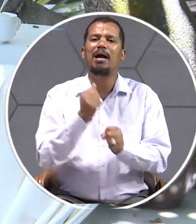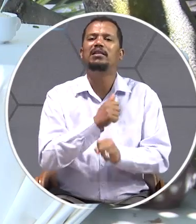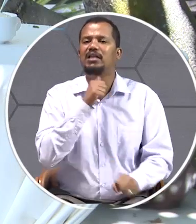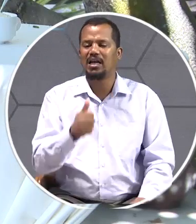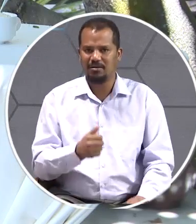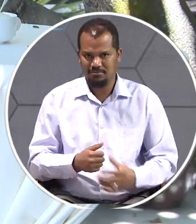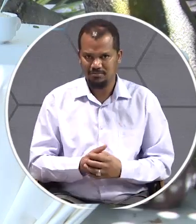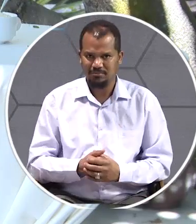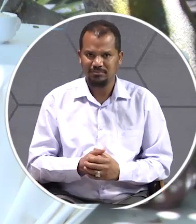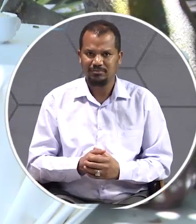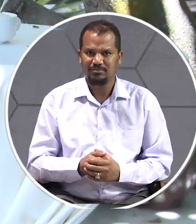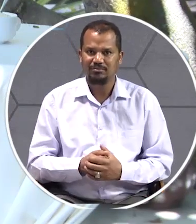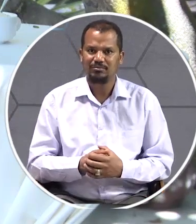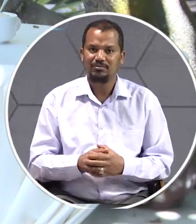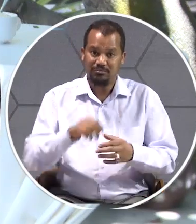ነው የምለው።